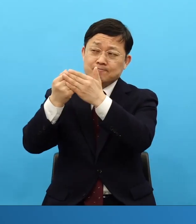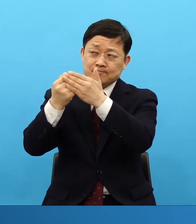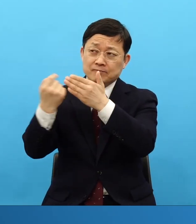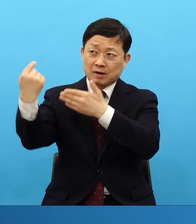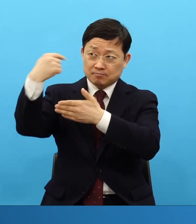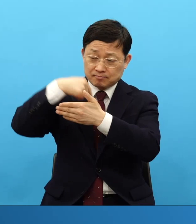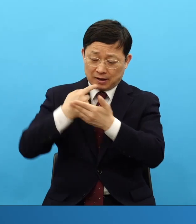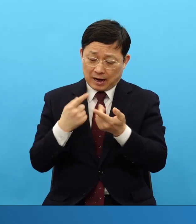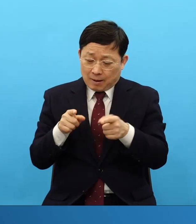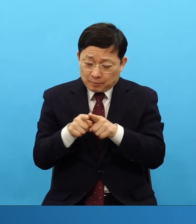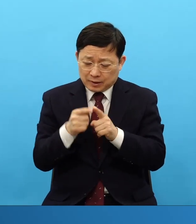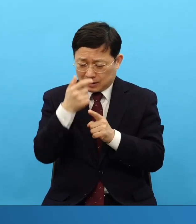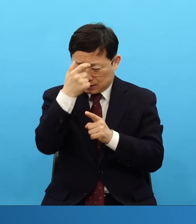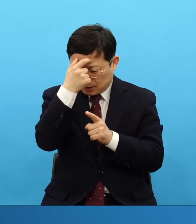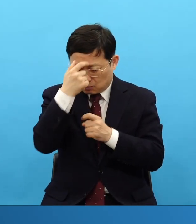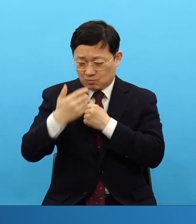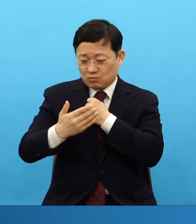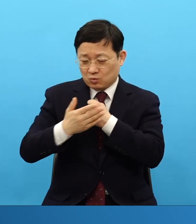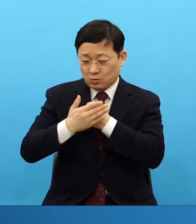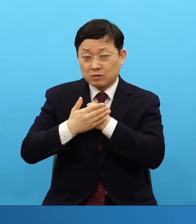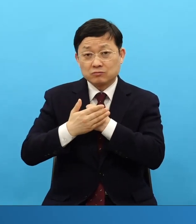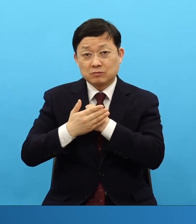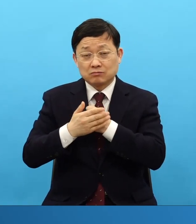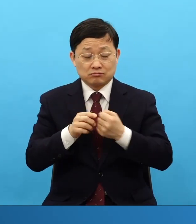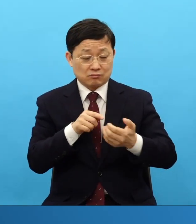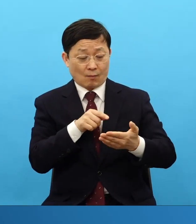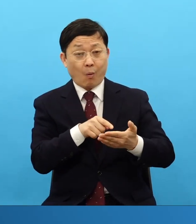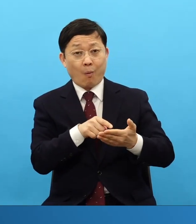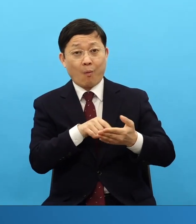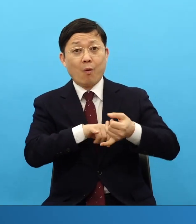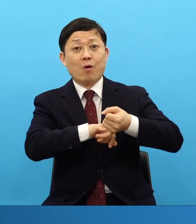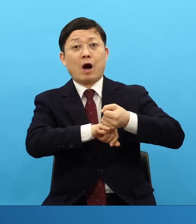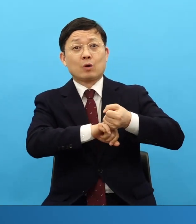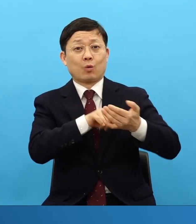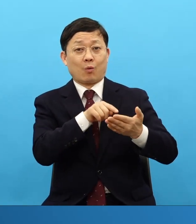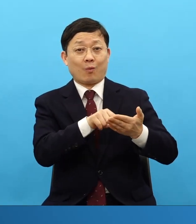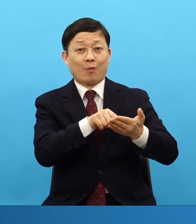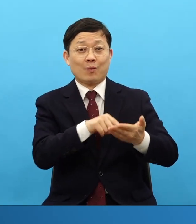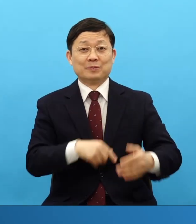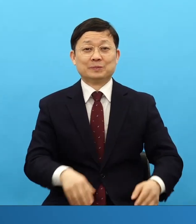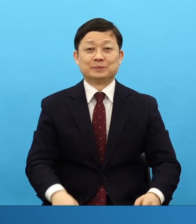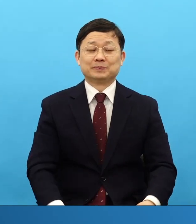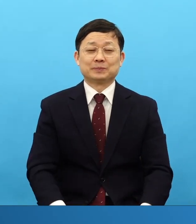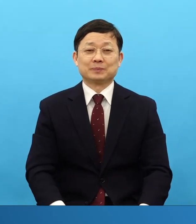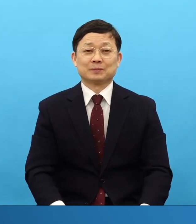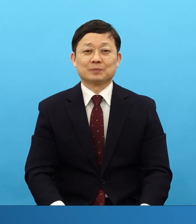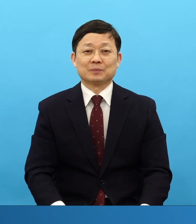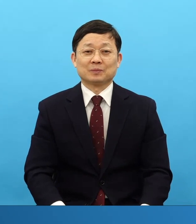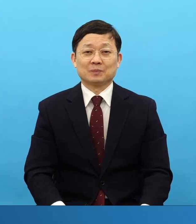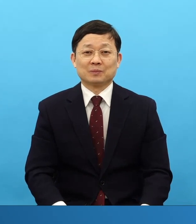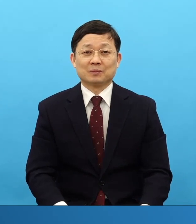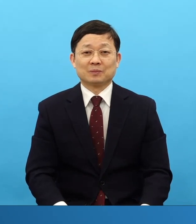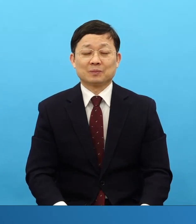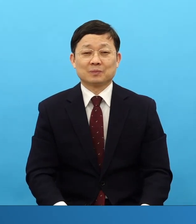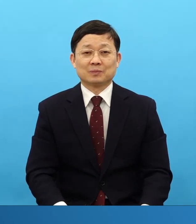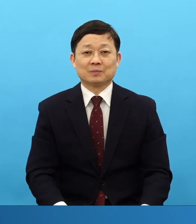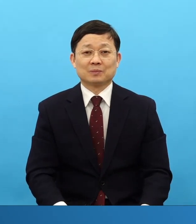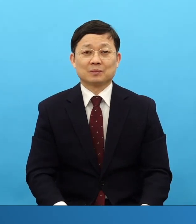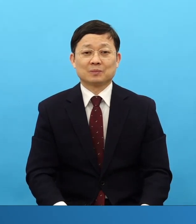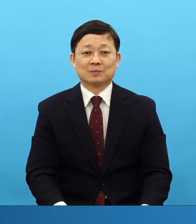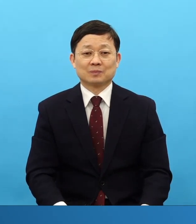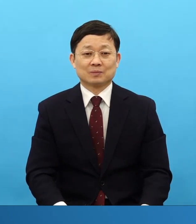왜 기도하고 도우신다고 돼 있어요. Romans 8:26, knowing we are weak, the Holy Spirit works for us and prays for us. 네,